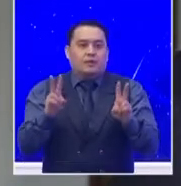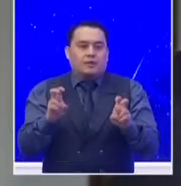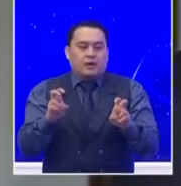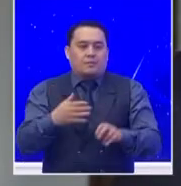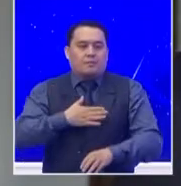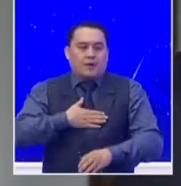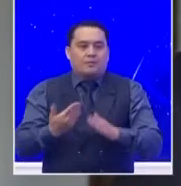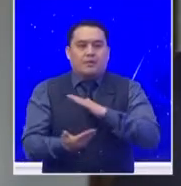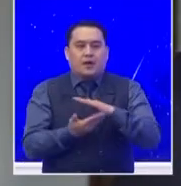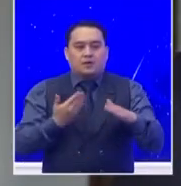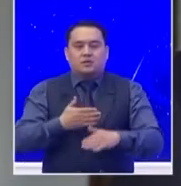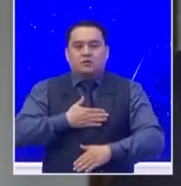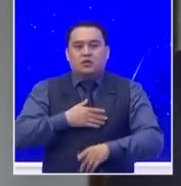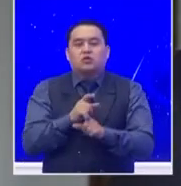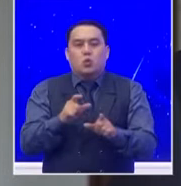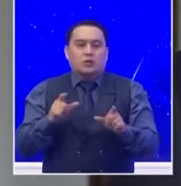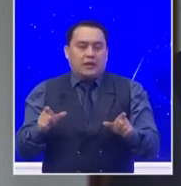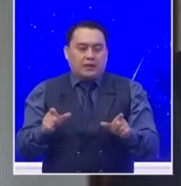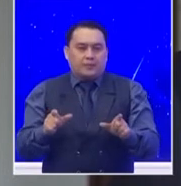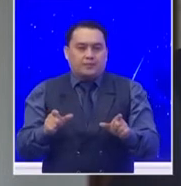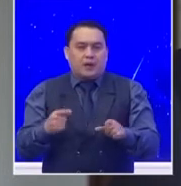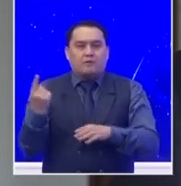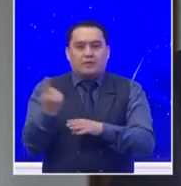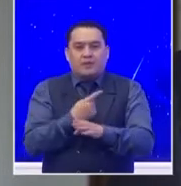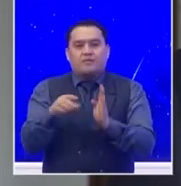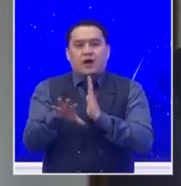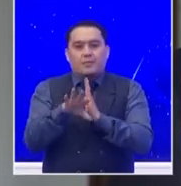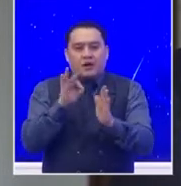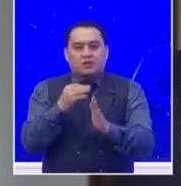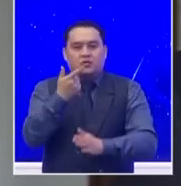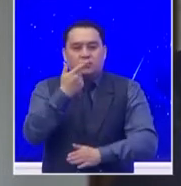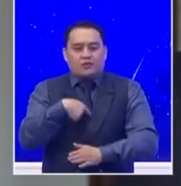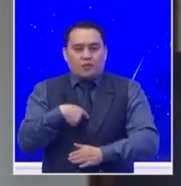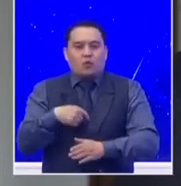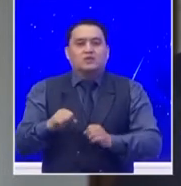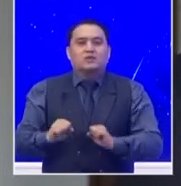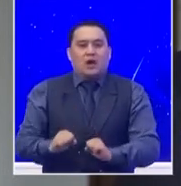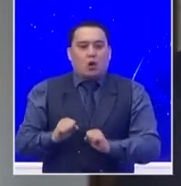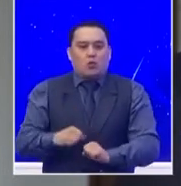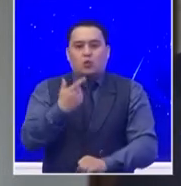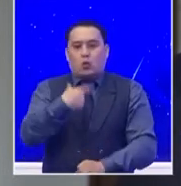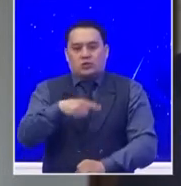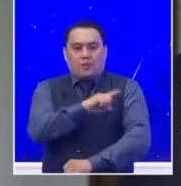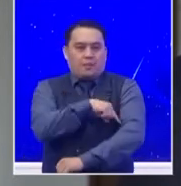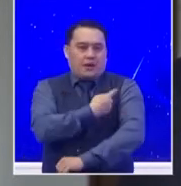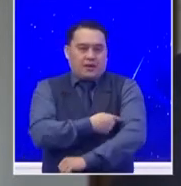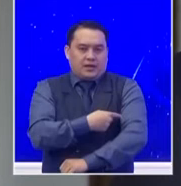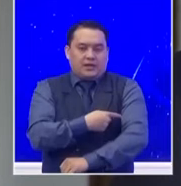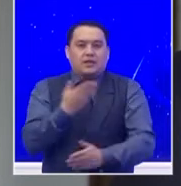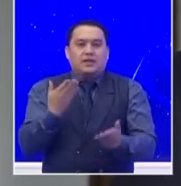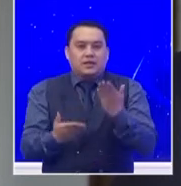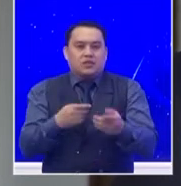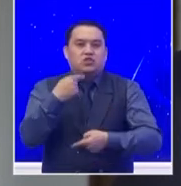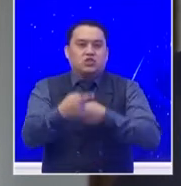организована. Мы призываем всех наших граждан, во-первых, определить статус застрахованности у себя в поликлиниках, либо